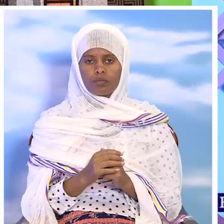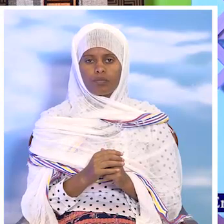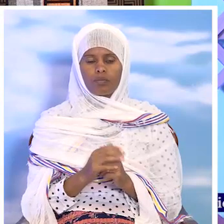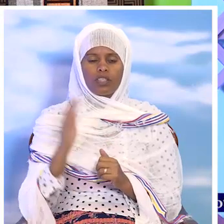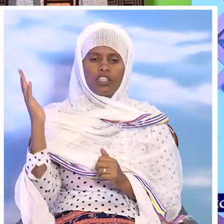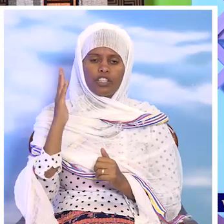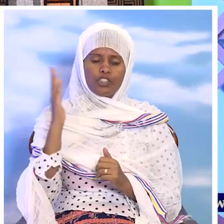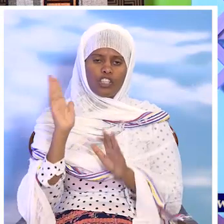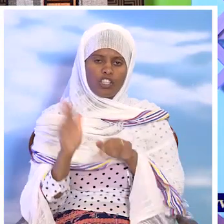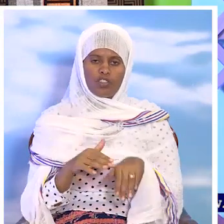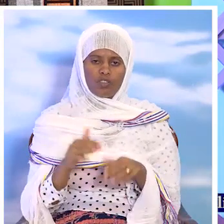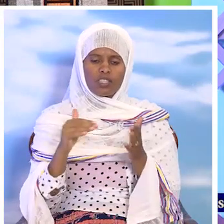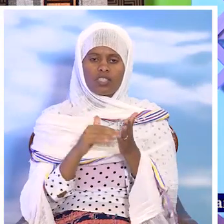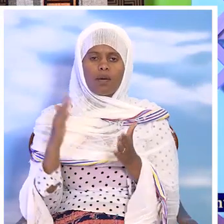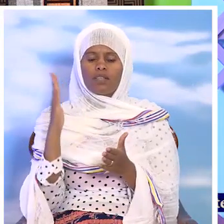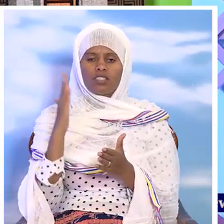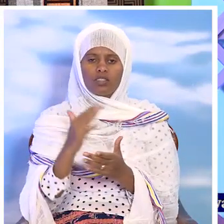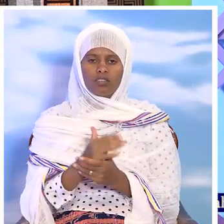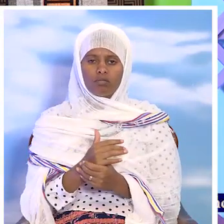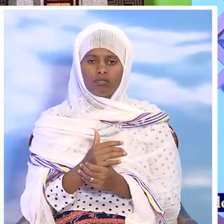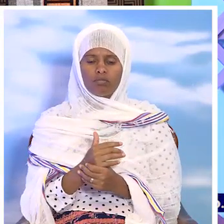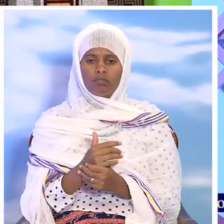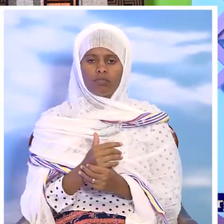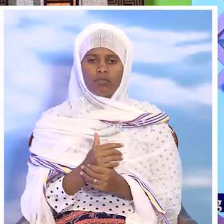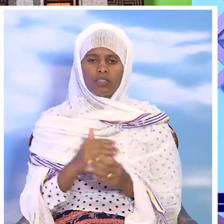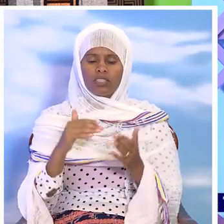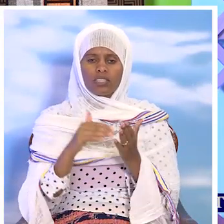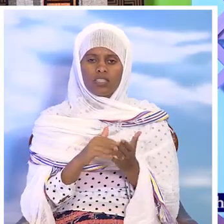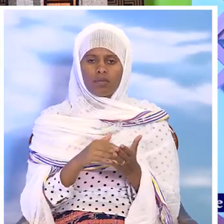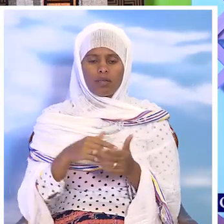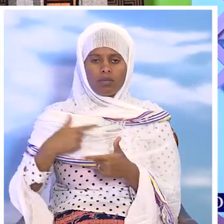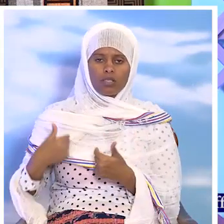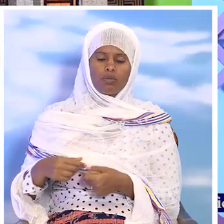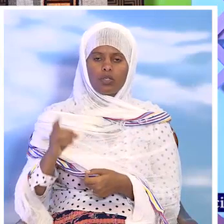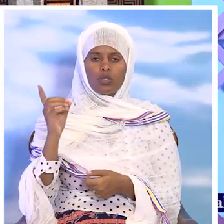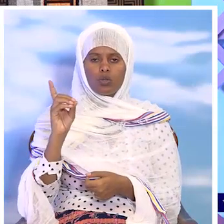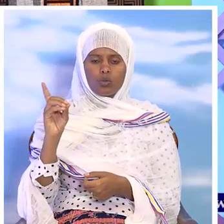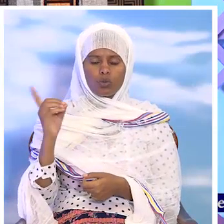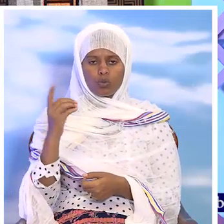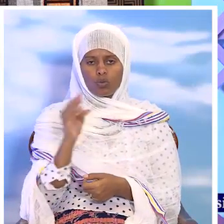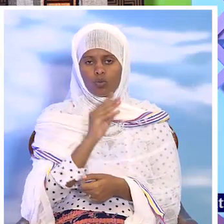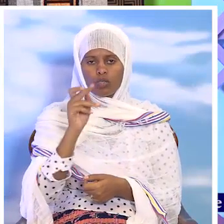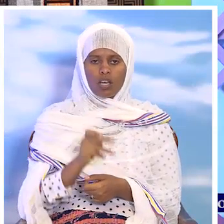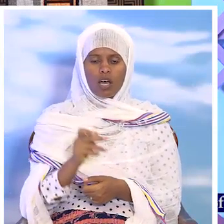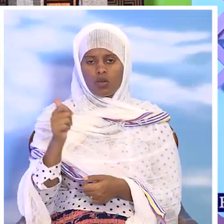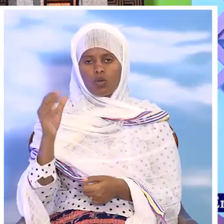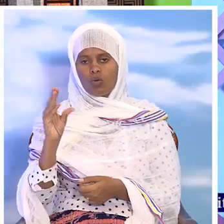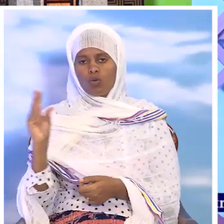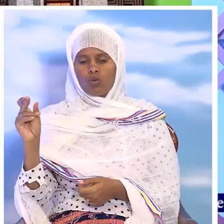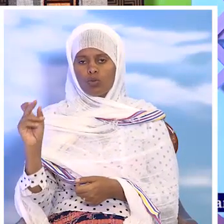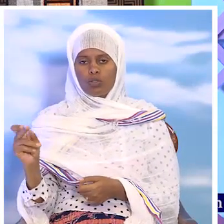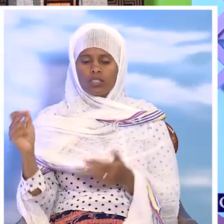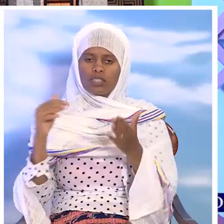ንግዚዮ ክሳብ ማዓስ ንግዚዮ እንዳሪና ክሳብ አብል ቢሁዳን አባ ይሁድን አትዩ ክሳብ